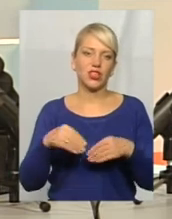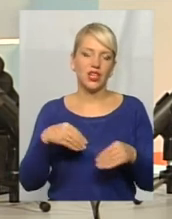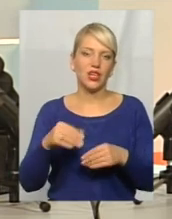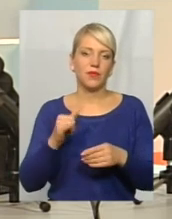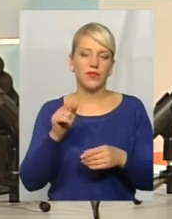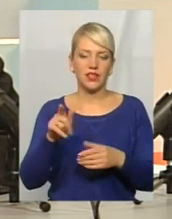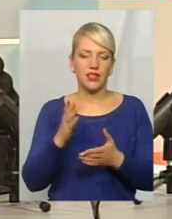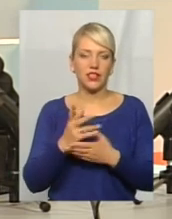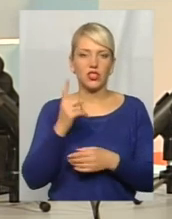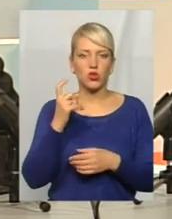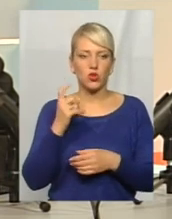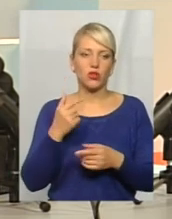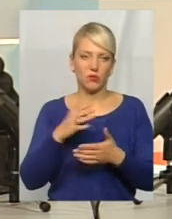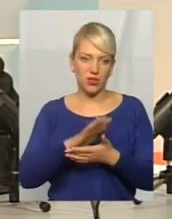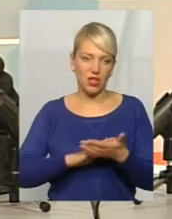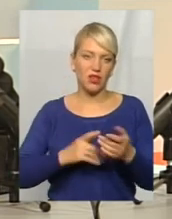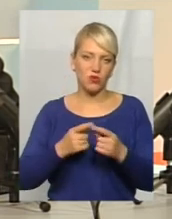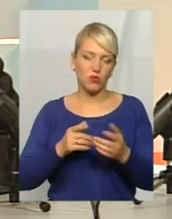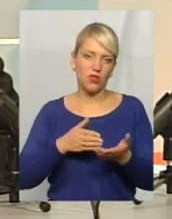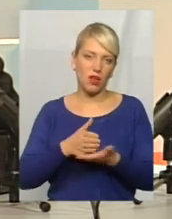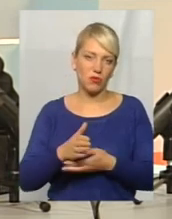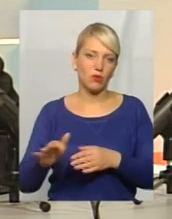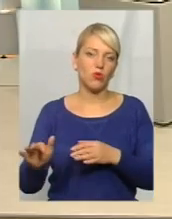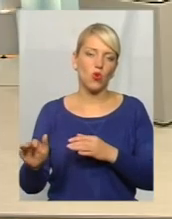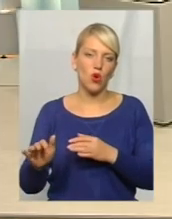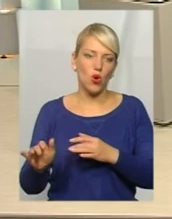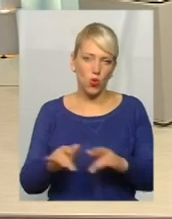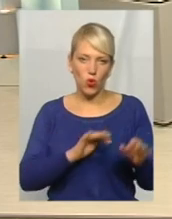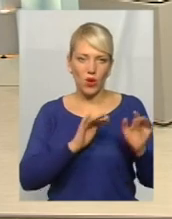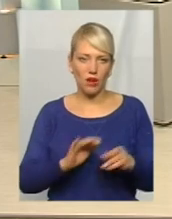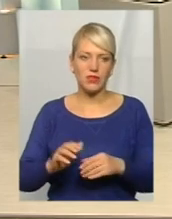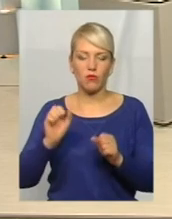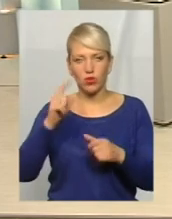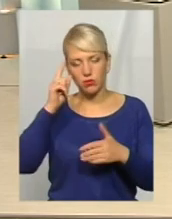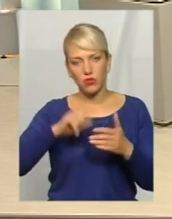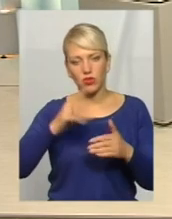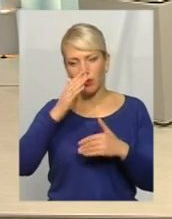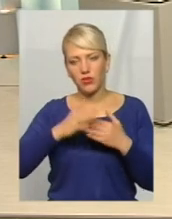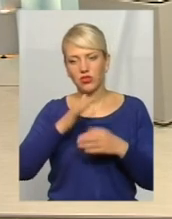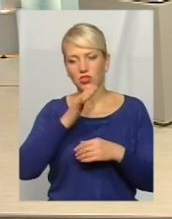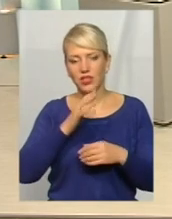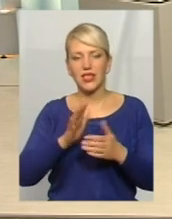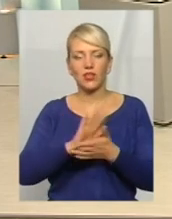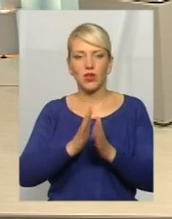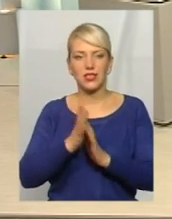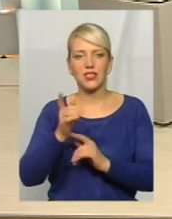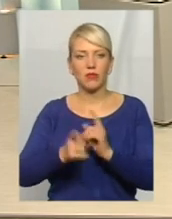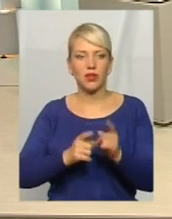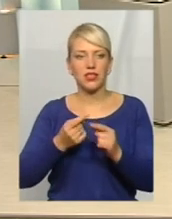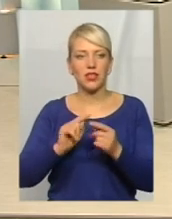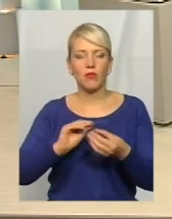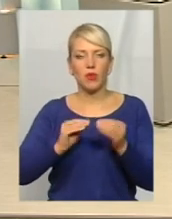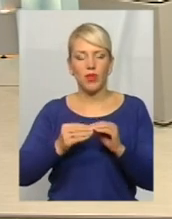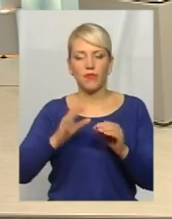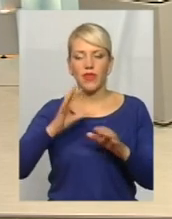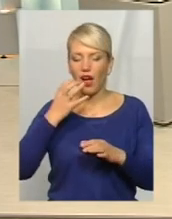є 100, і ми далі в цьому напрямку рухаємося. Тобто, можна сподіватися, що найближчим часом все-таки ситуація зміниться, а ці проблемні